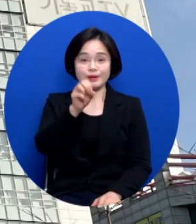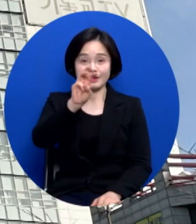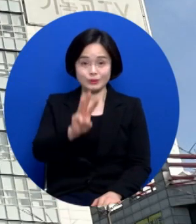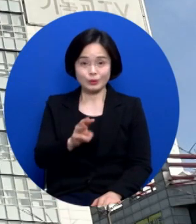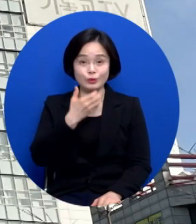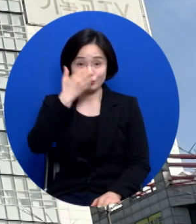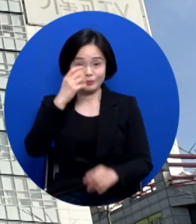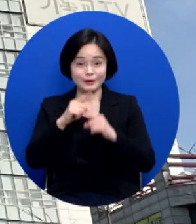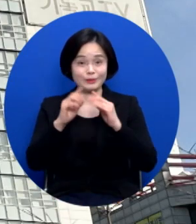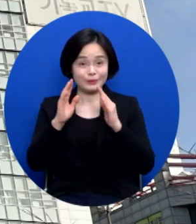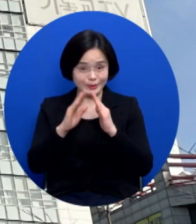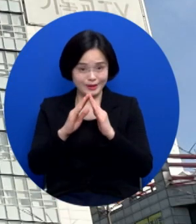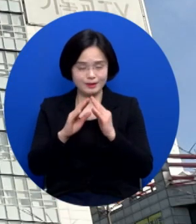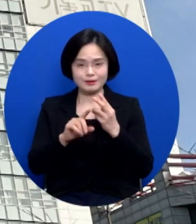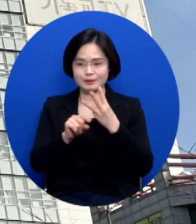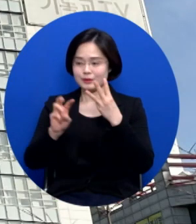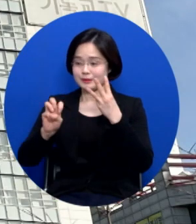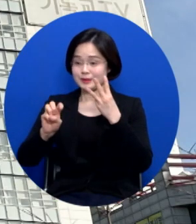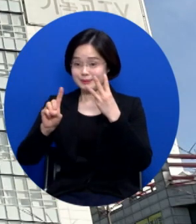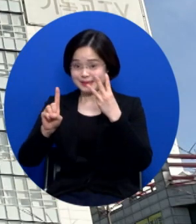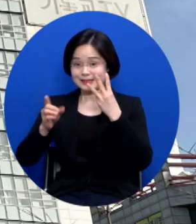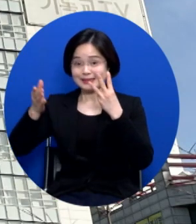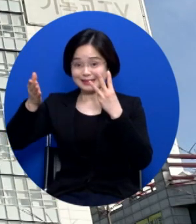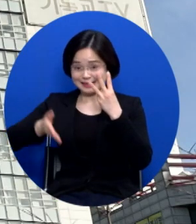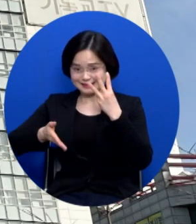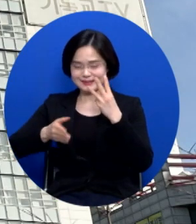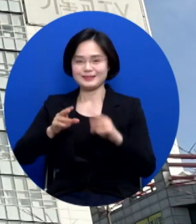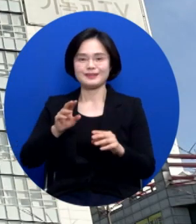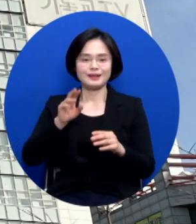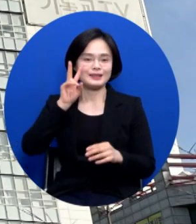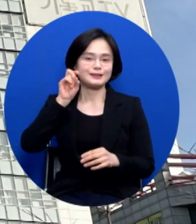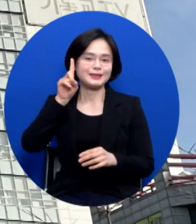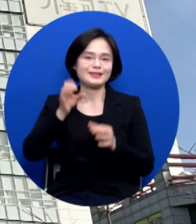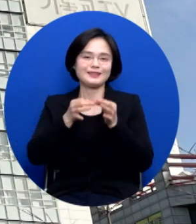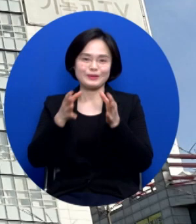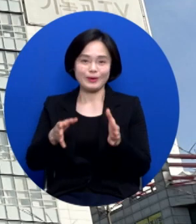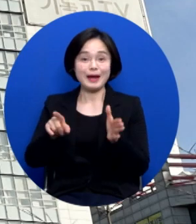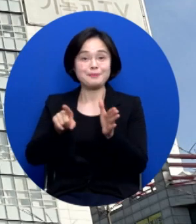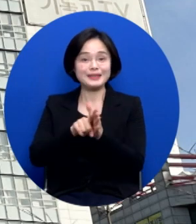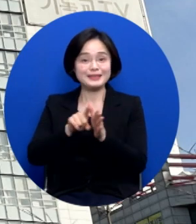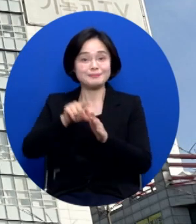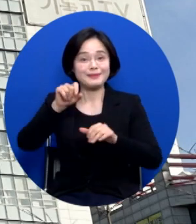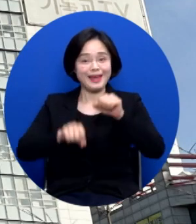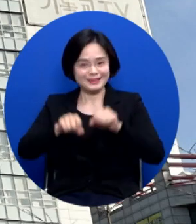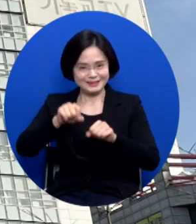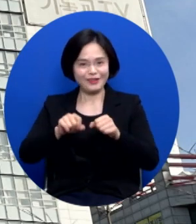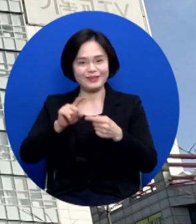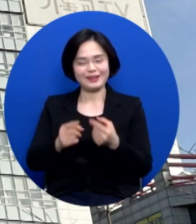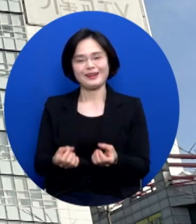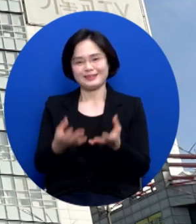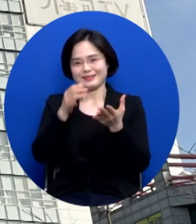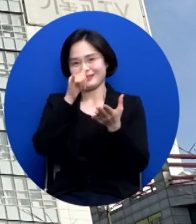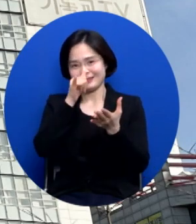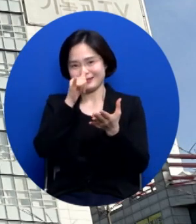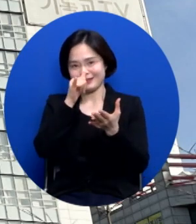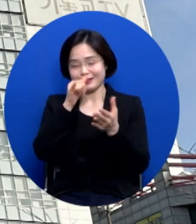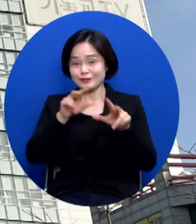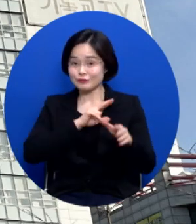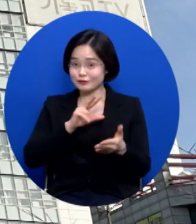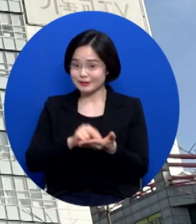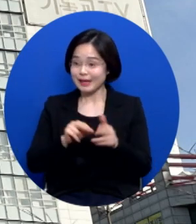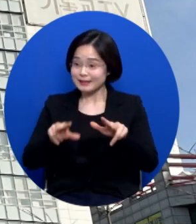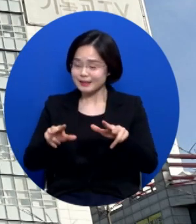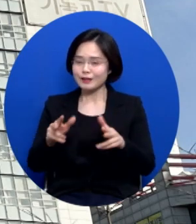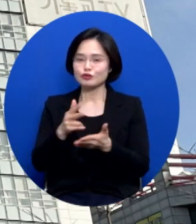세종 꿈의 교회가 오는 31일까지 21일의 믿음 행전을 개최합니다. 이제 주님이 하십니다를 주제로